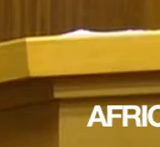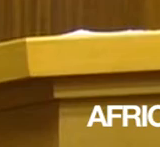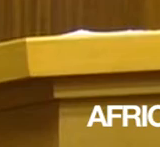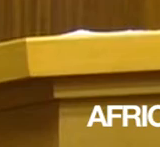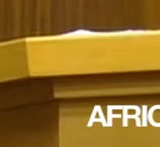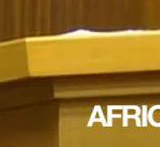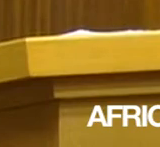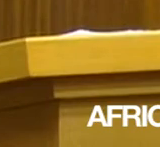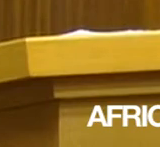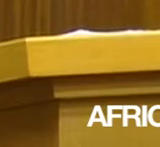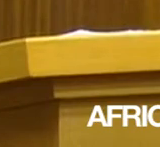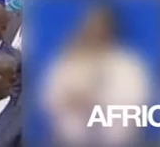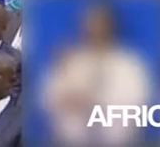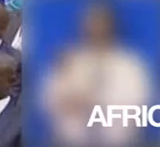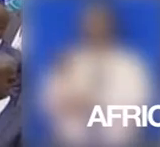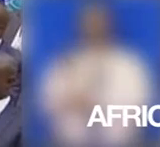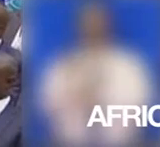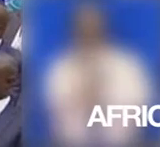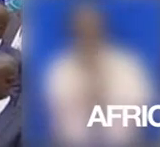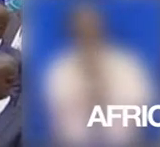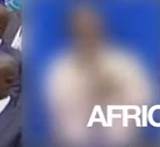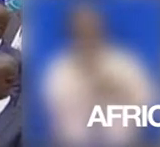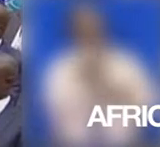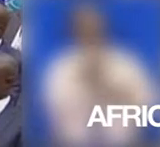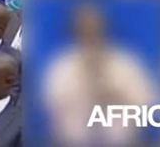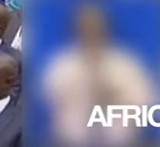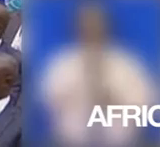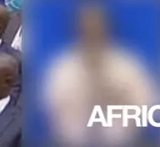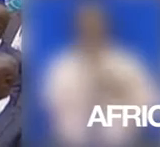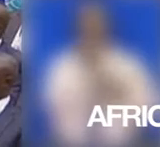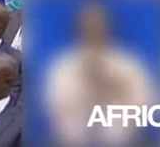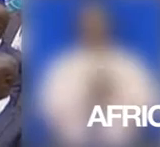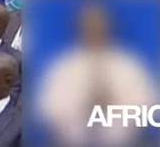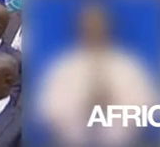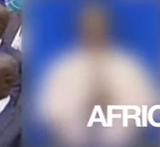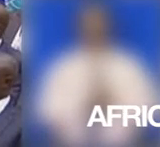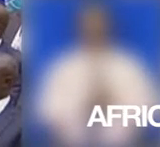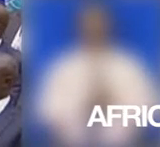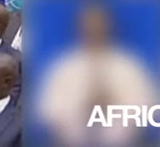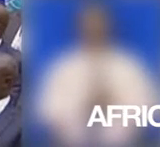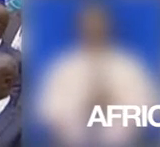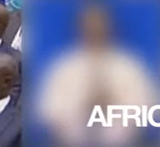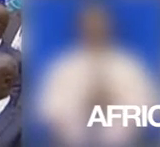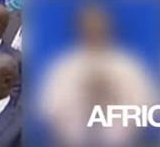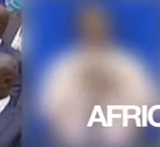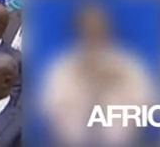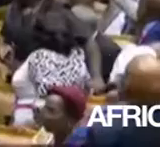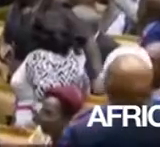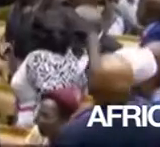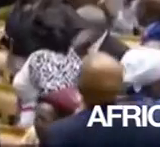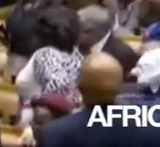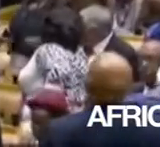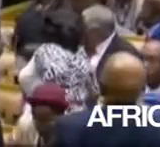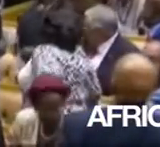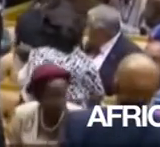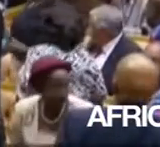House. La légitimité du président sud-africain Jacob Zuma est toujours aussi contestée. Jeudi 19 février, son discours à la nation devant le